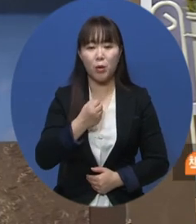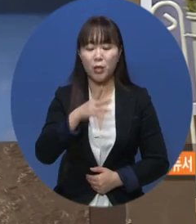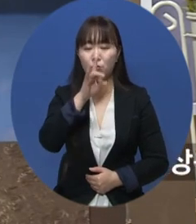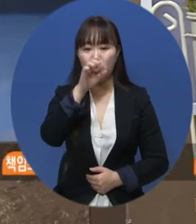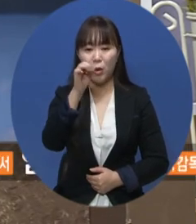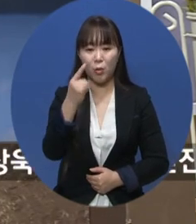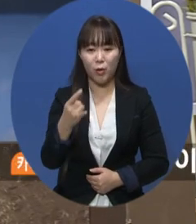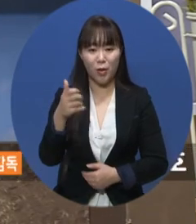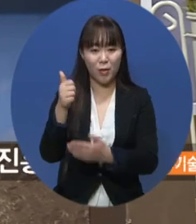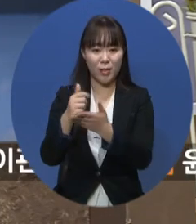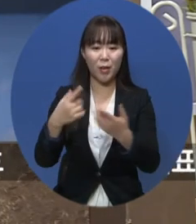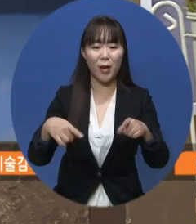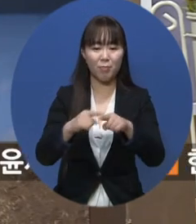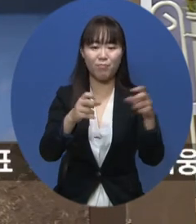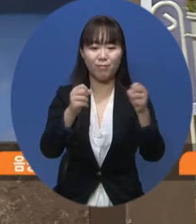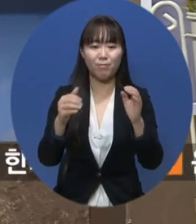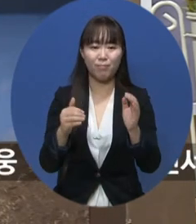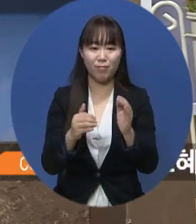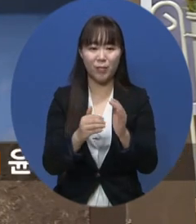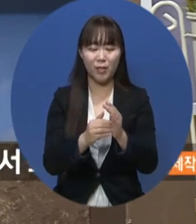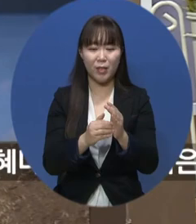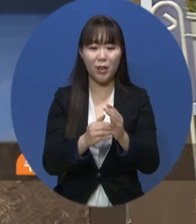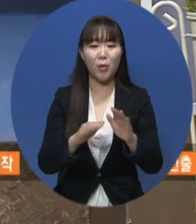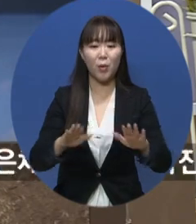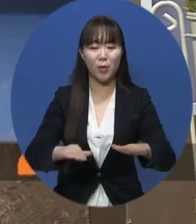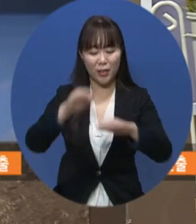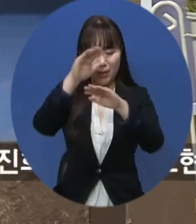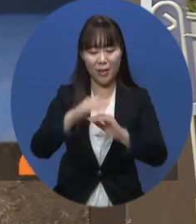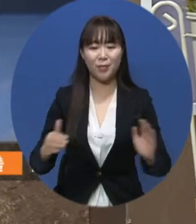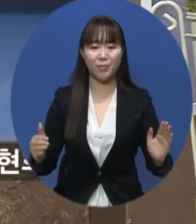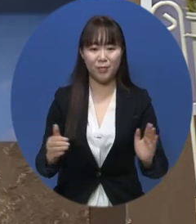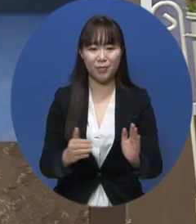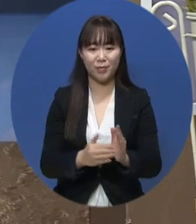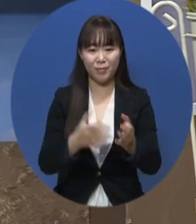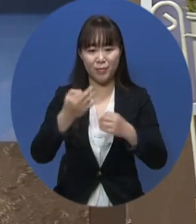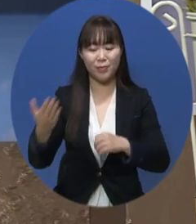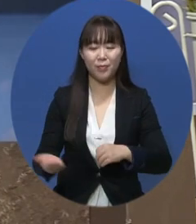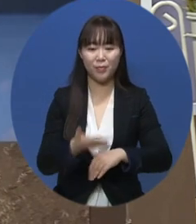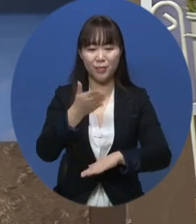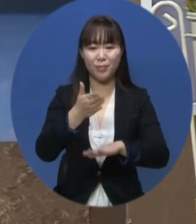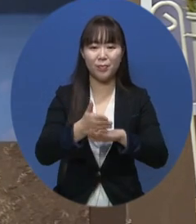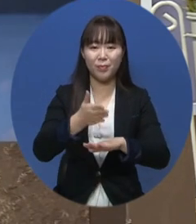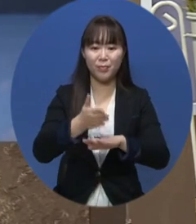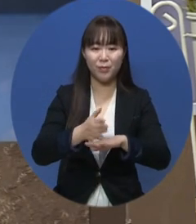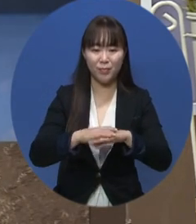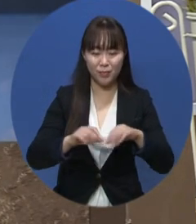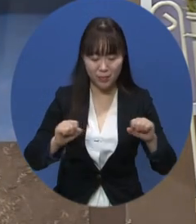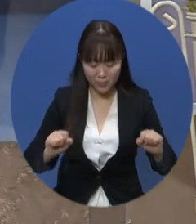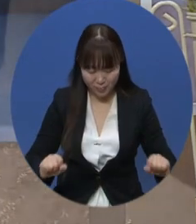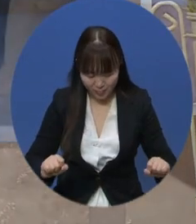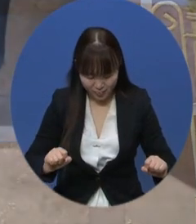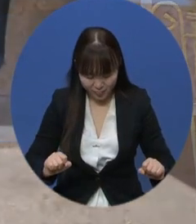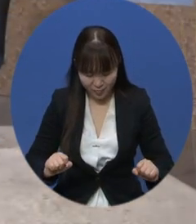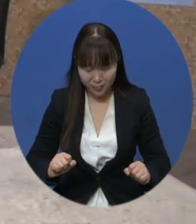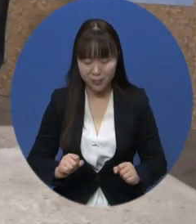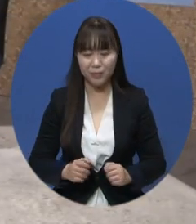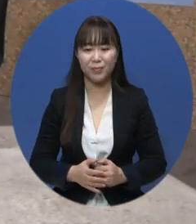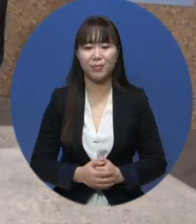권태엽 회장님과 함께했습니다. 행복나눔지킴이 오늘은 여기까지입니다. 시청해주신 여러분 고맙습니다.